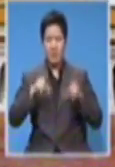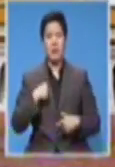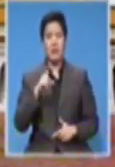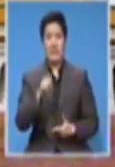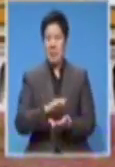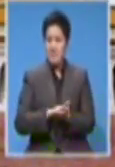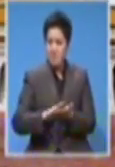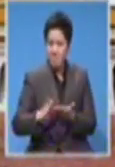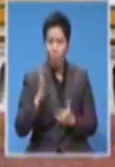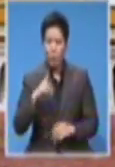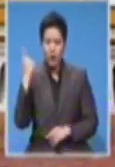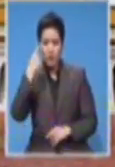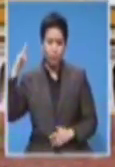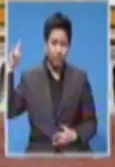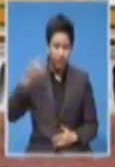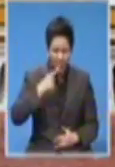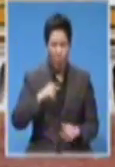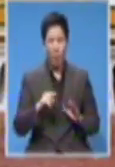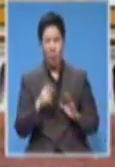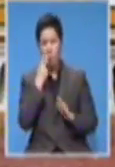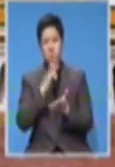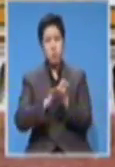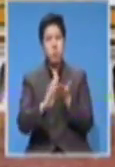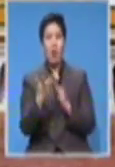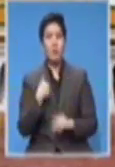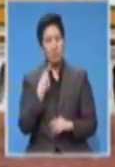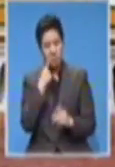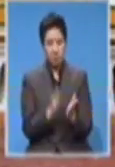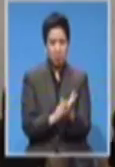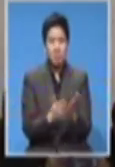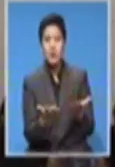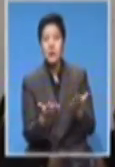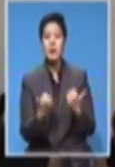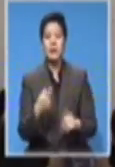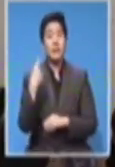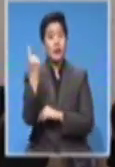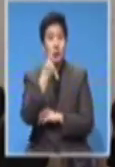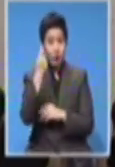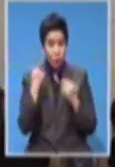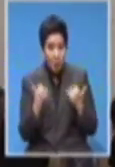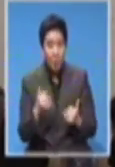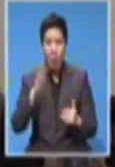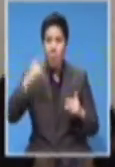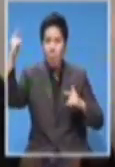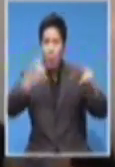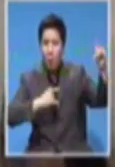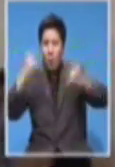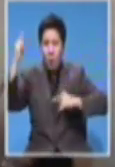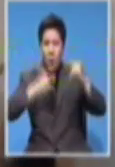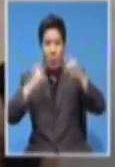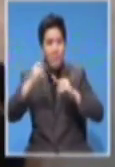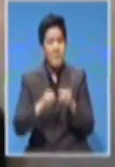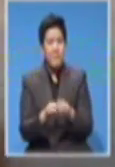ก็ไม่มีคนมาเที่ยวท่องเที่ยวก็ไม่เกิดนะครับไม่ชื่นชมวันนี้การท่องเที่ยวมากเหลือเกินนะครับจากการ